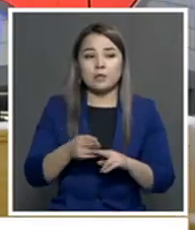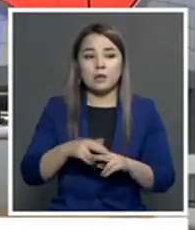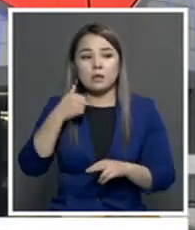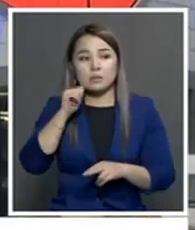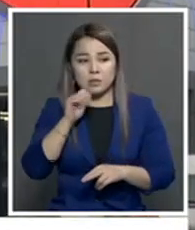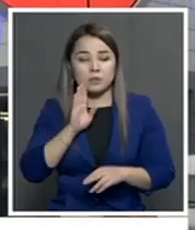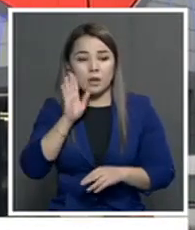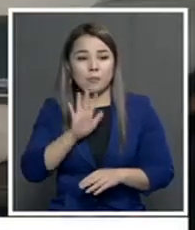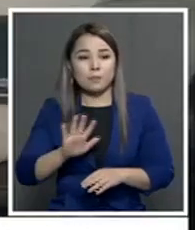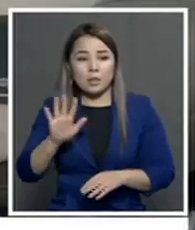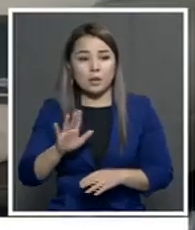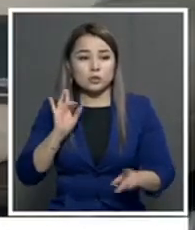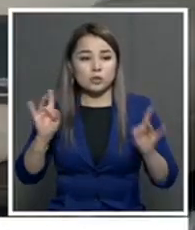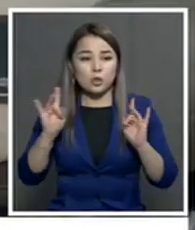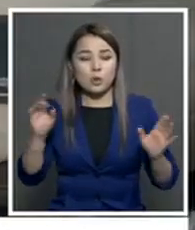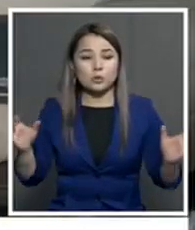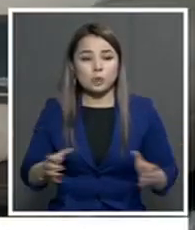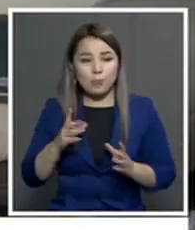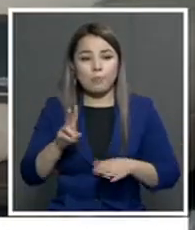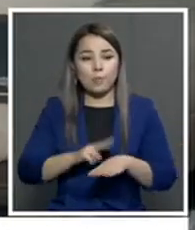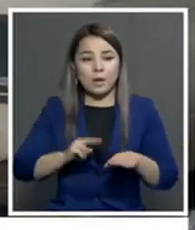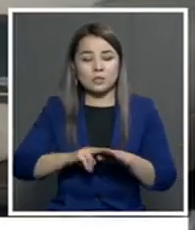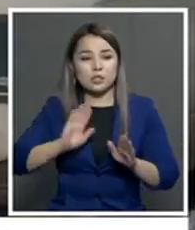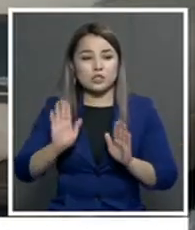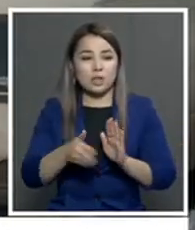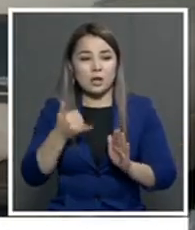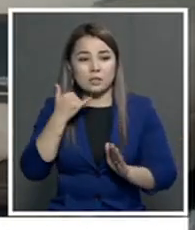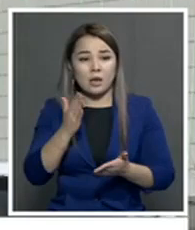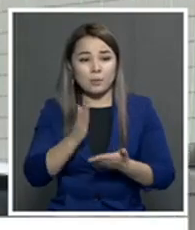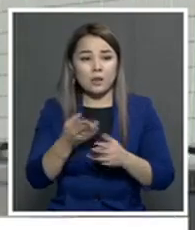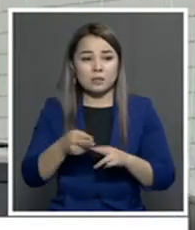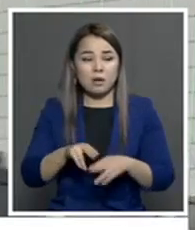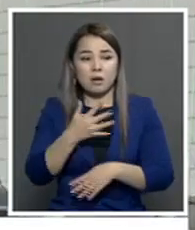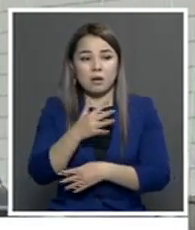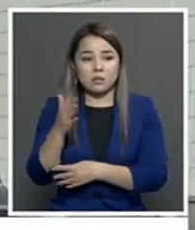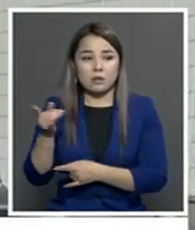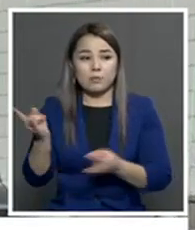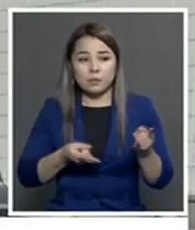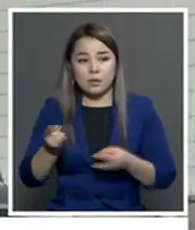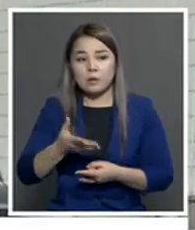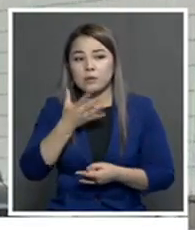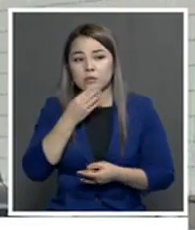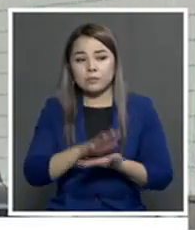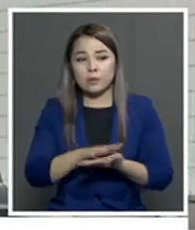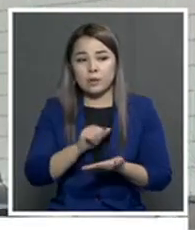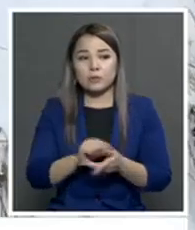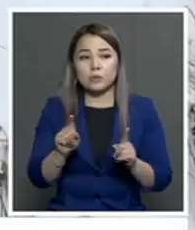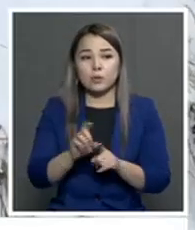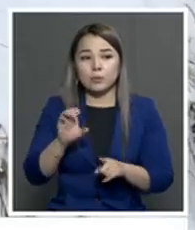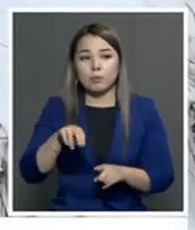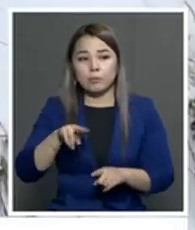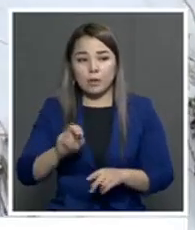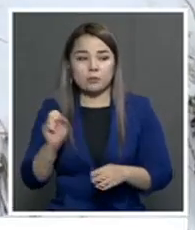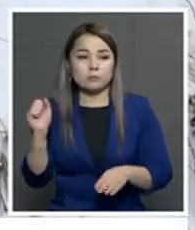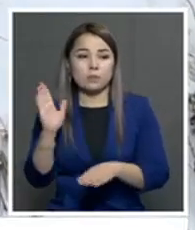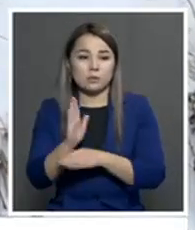таңғы 5-тер шамасында қатты шудан шошып полиция шақырған. Айтуларынша, ағаштарды сыртқы көріністі бұзады деген желеумен сулпак дүкені